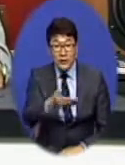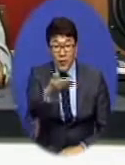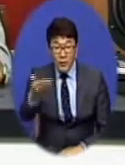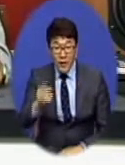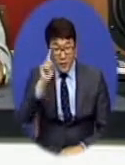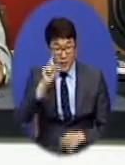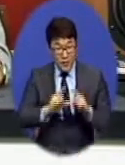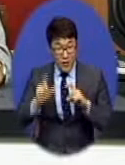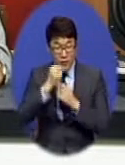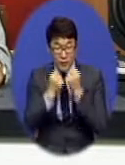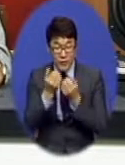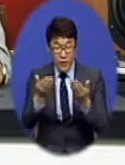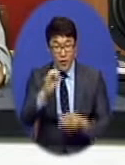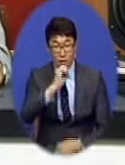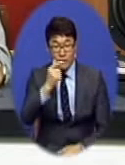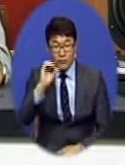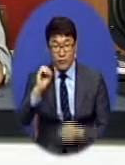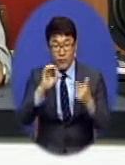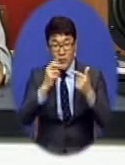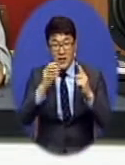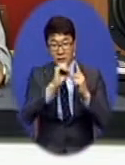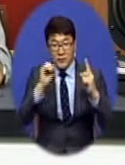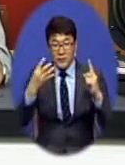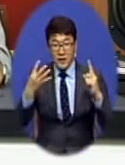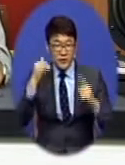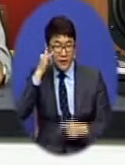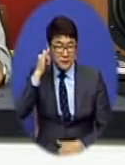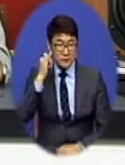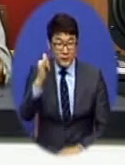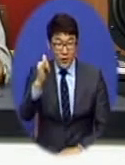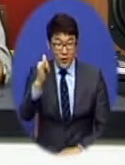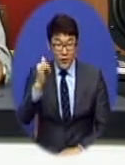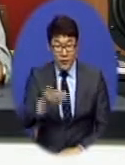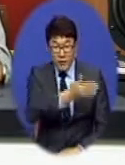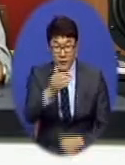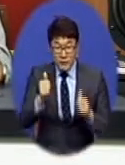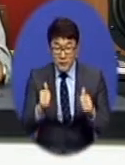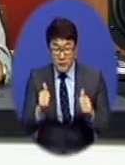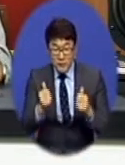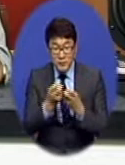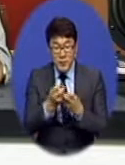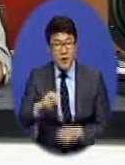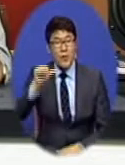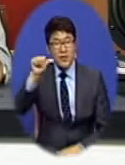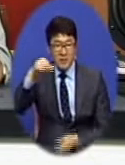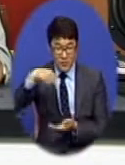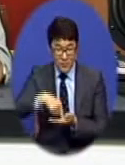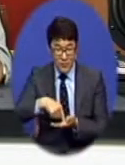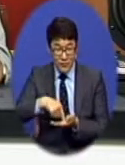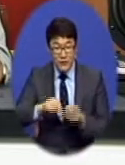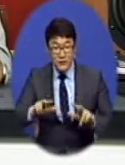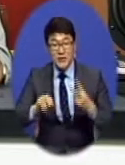다시 한번 저희가 말씀드릴게요. 060-608-1004 전화하셔서 시청자 심사는 5번이고요.